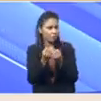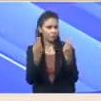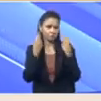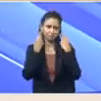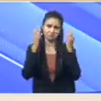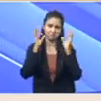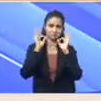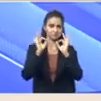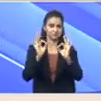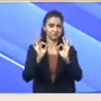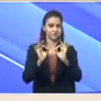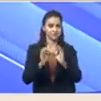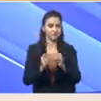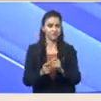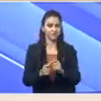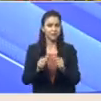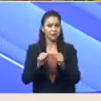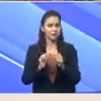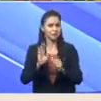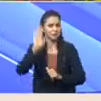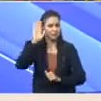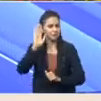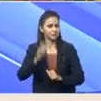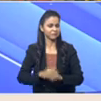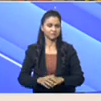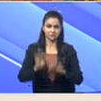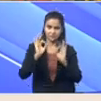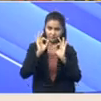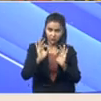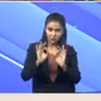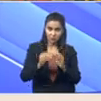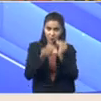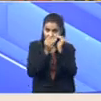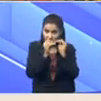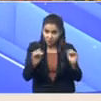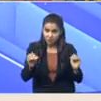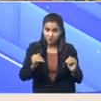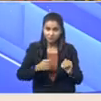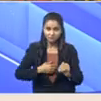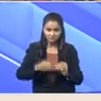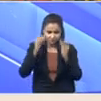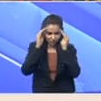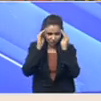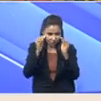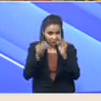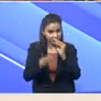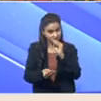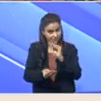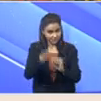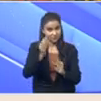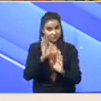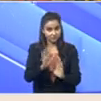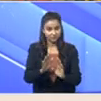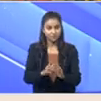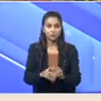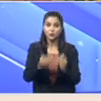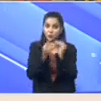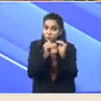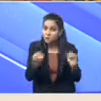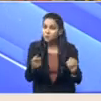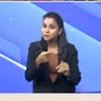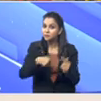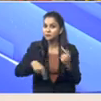है। अटेंडेंस अच्छी हो रही है, बच्चों का कंसंट्रेशन बढ़ रहा है और बच्चों